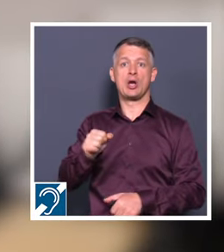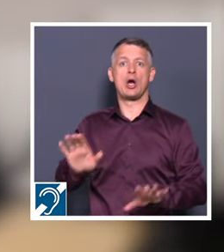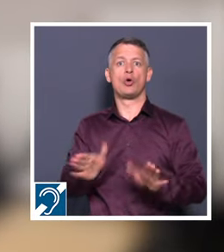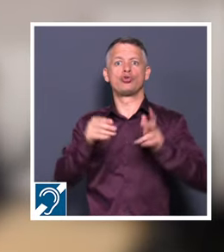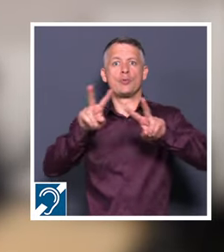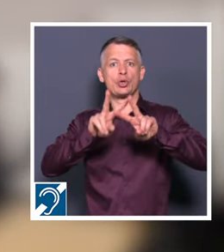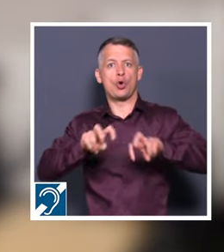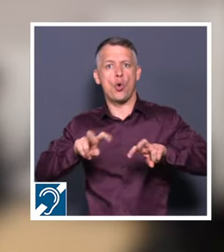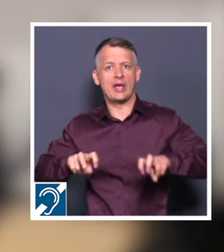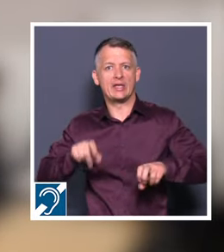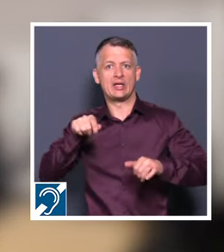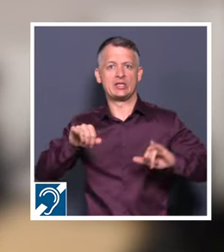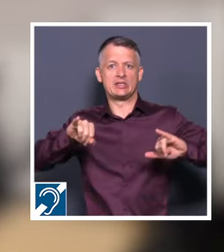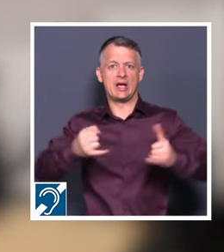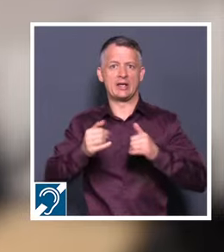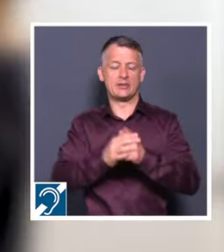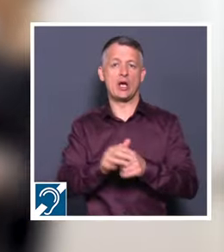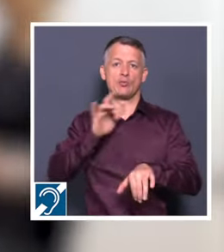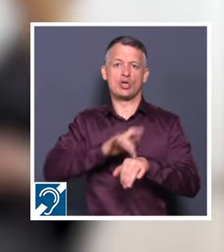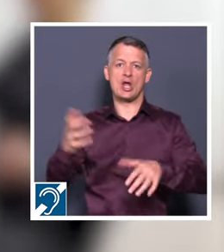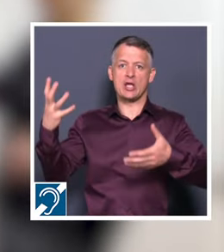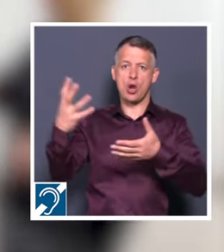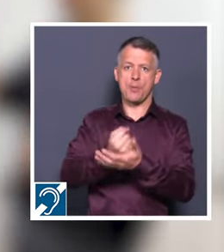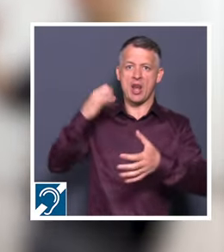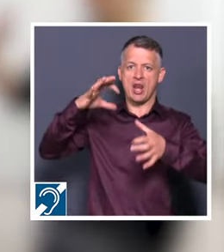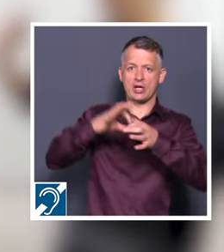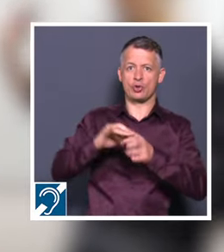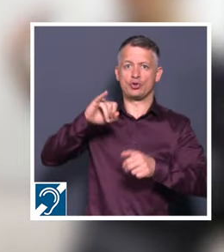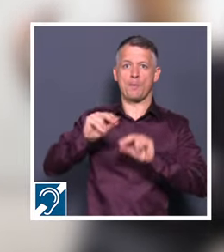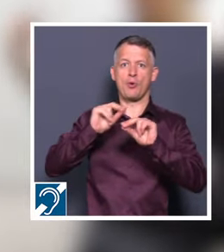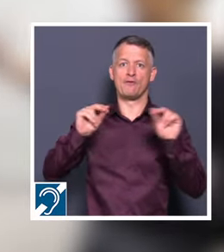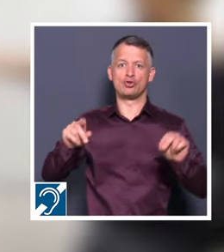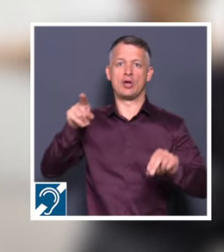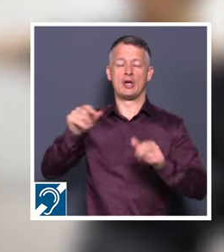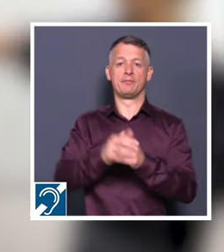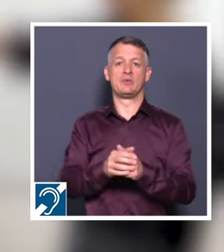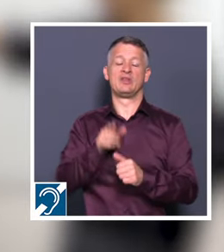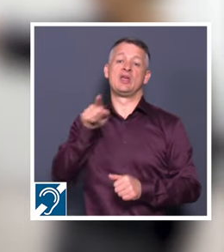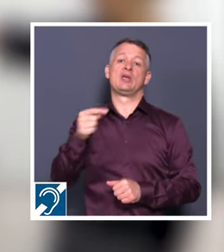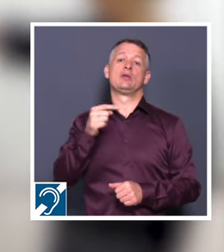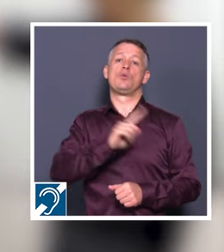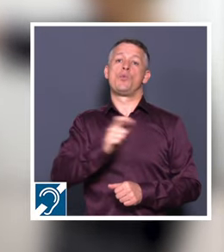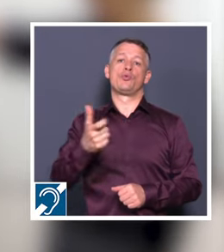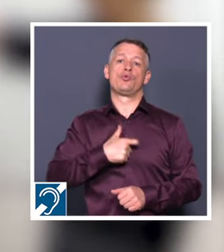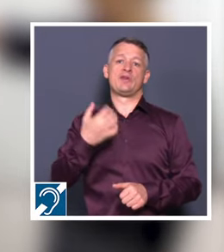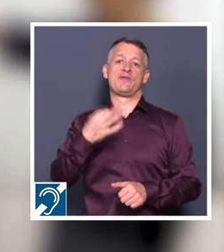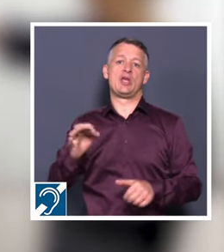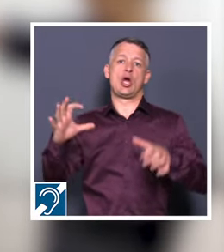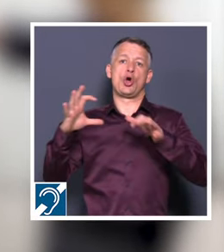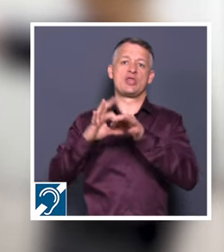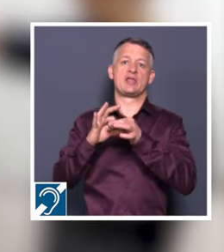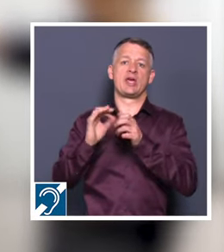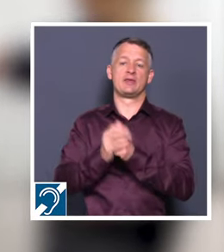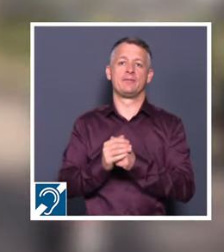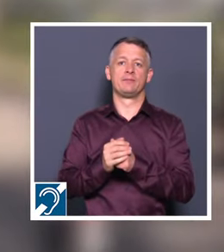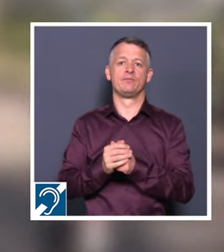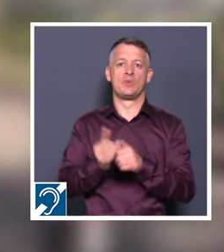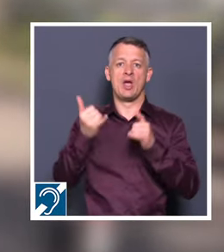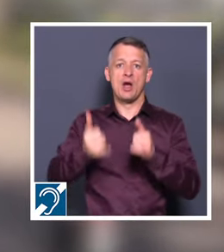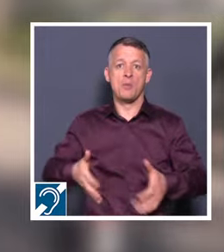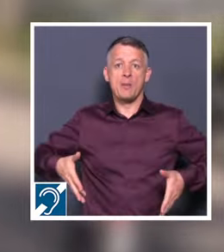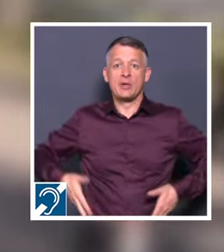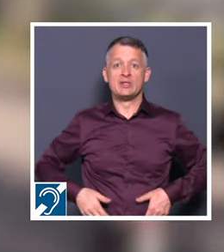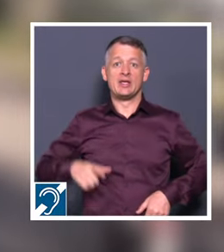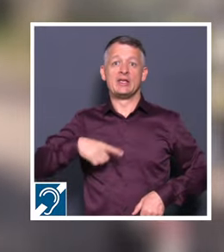anchetă în acest caz. Am încercat să luăm legătura și cu profesoara în cauză, dar aceasta nu a putut fi contactată. În prezent, ea se